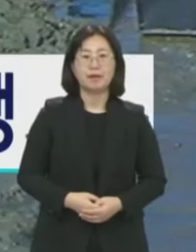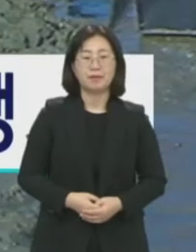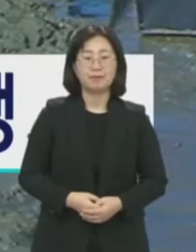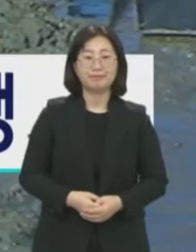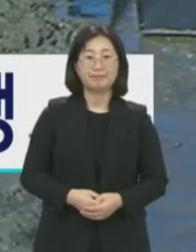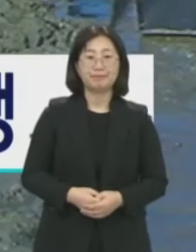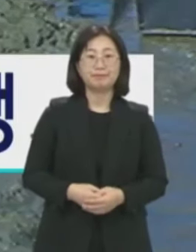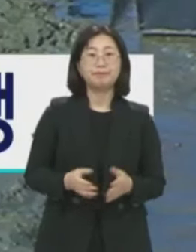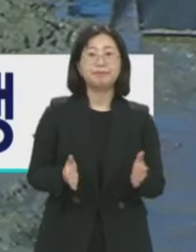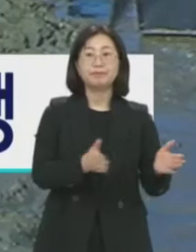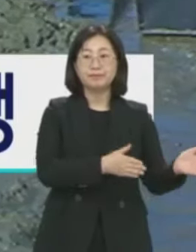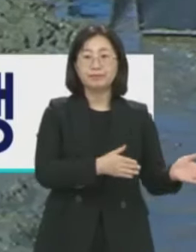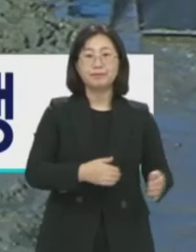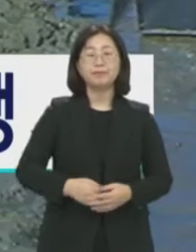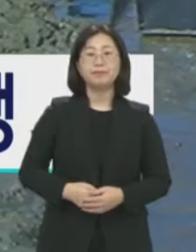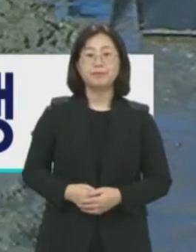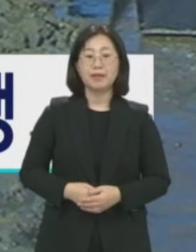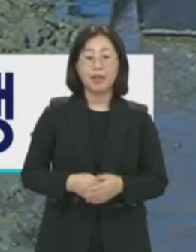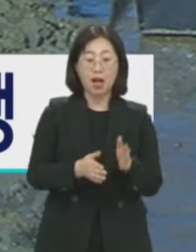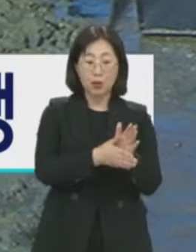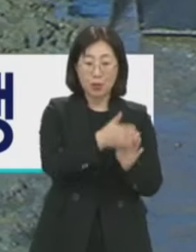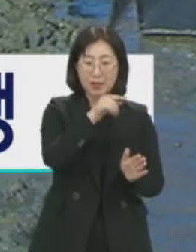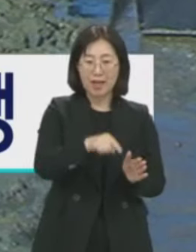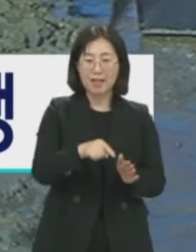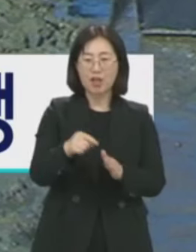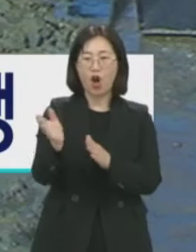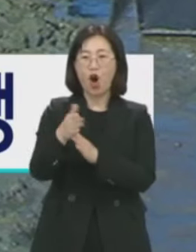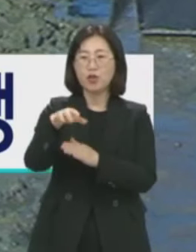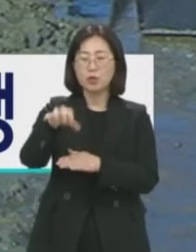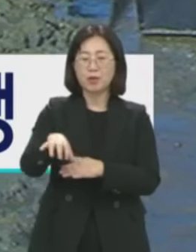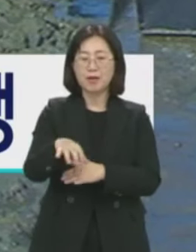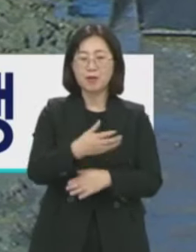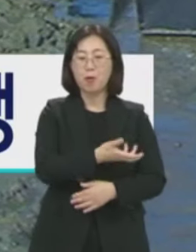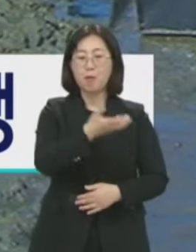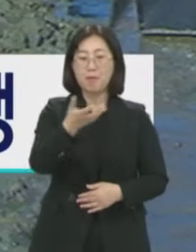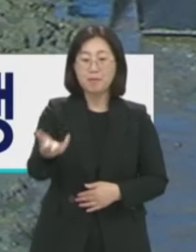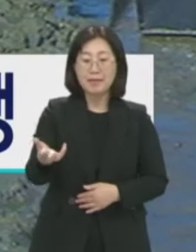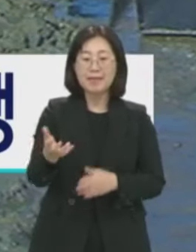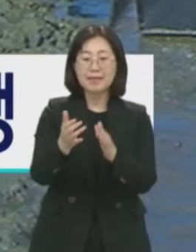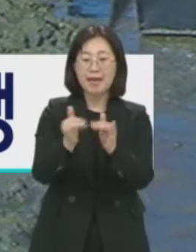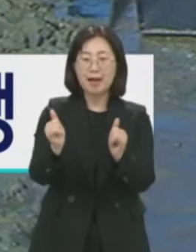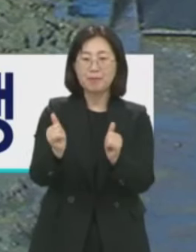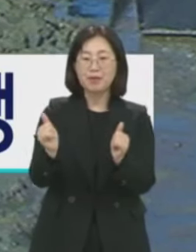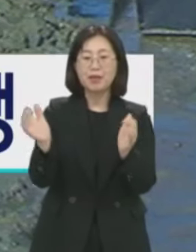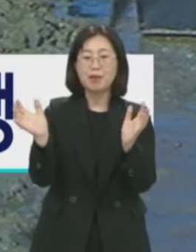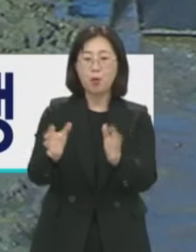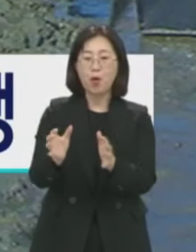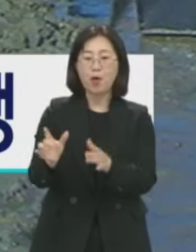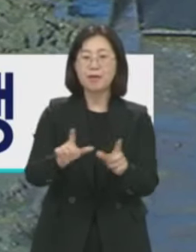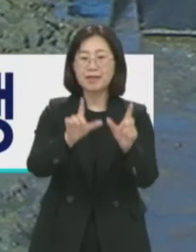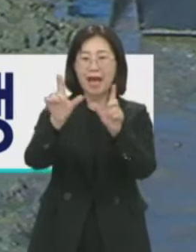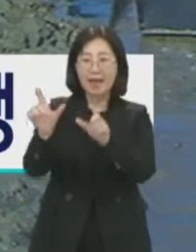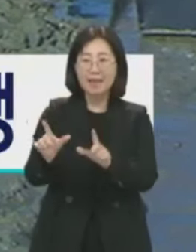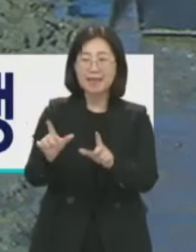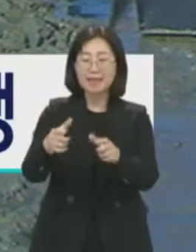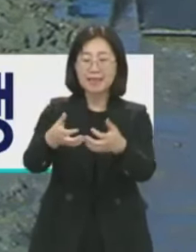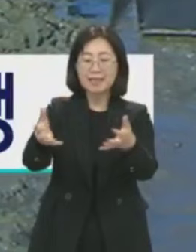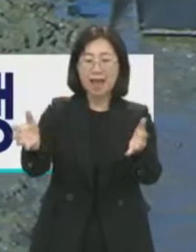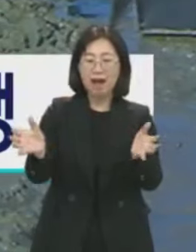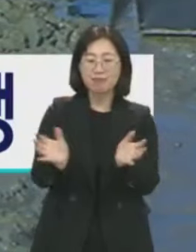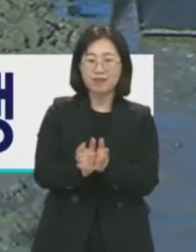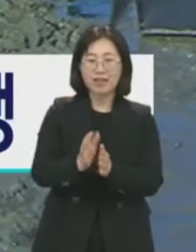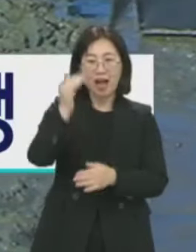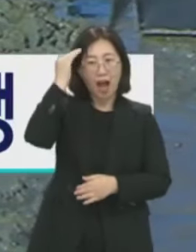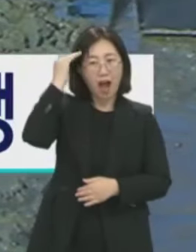네, 다음 소식입니다. 도시에서 어촌으로 삶의 터전을 옮긴 기여인들이 모여 사는 이른바 기여타운이